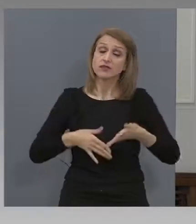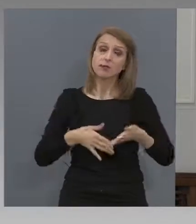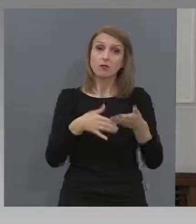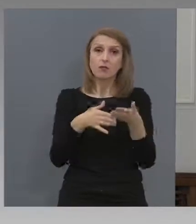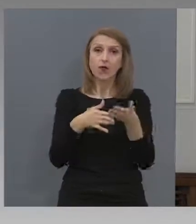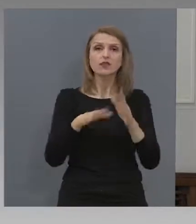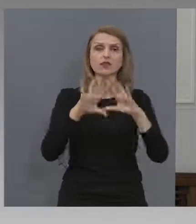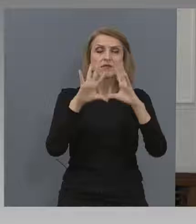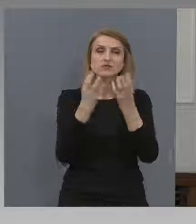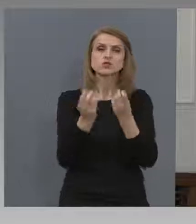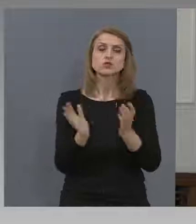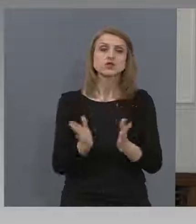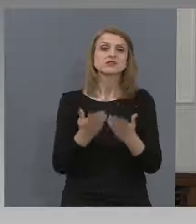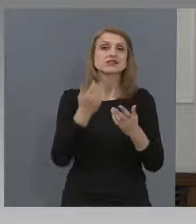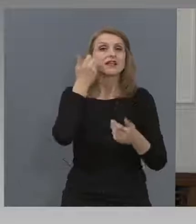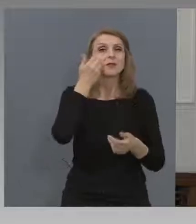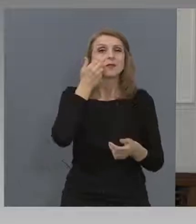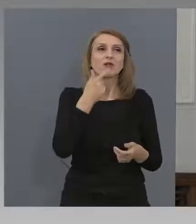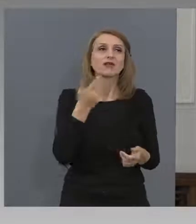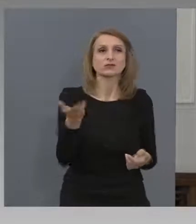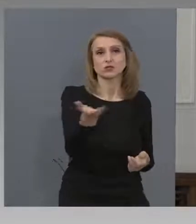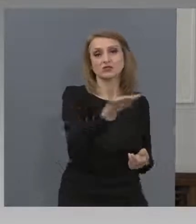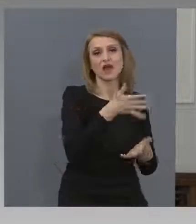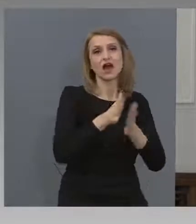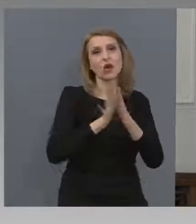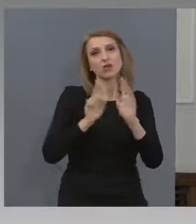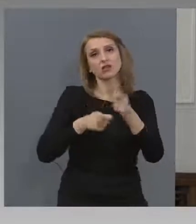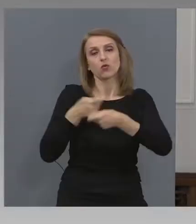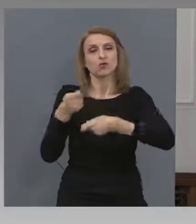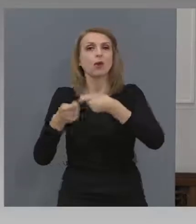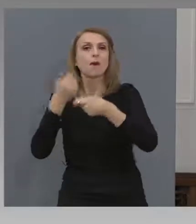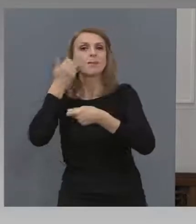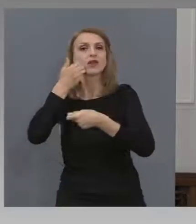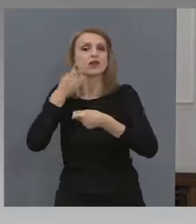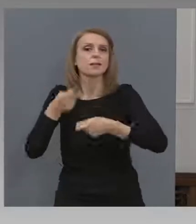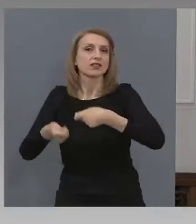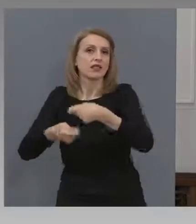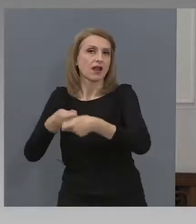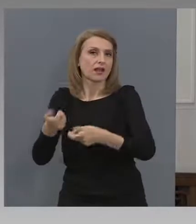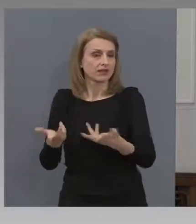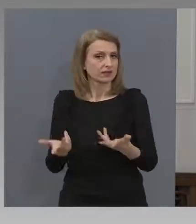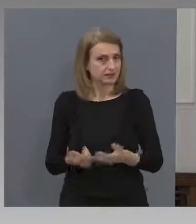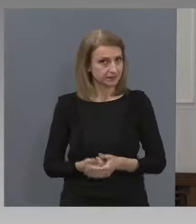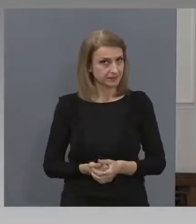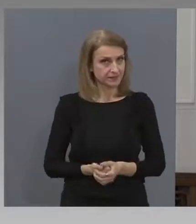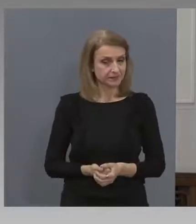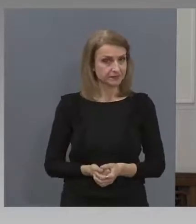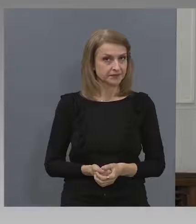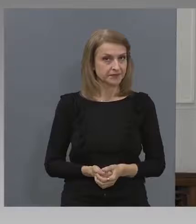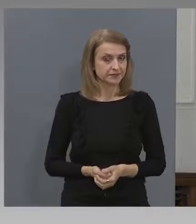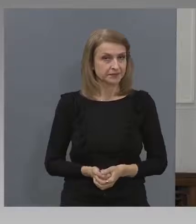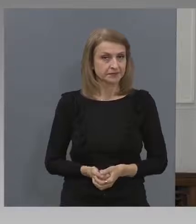нашия потребител. Благодаря от колегите, който реши да вземе думата.